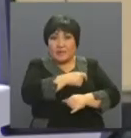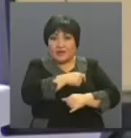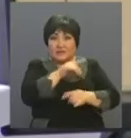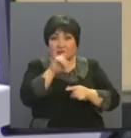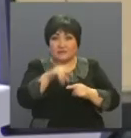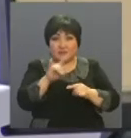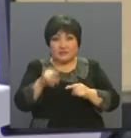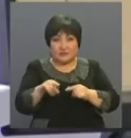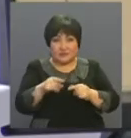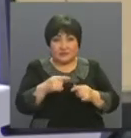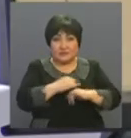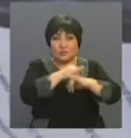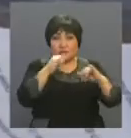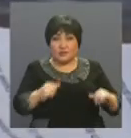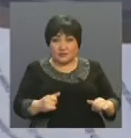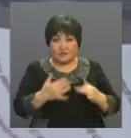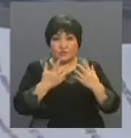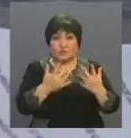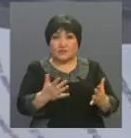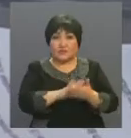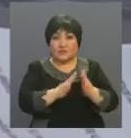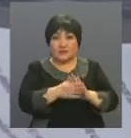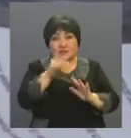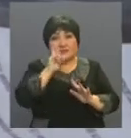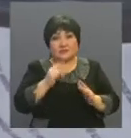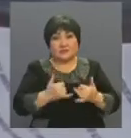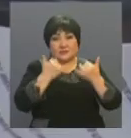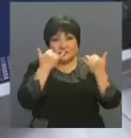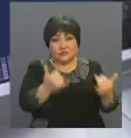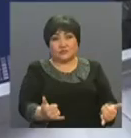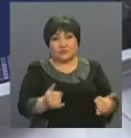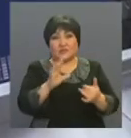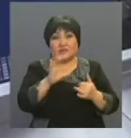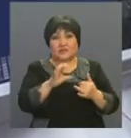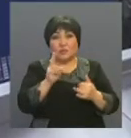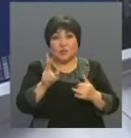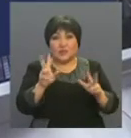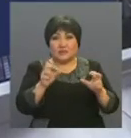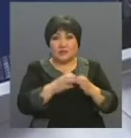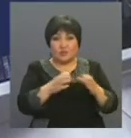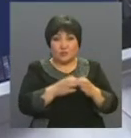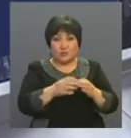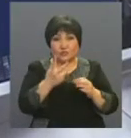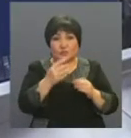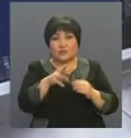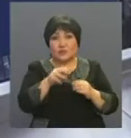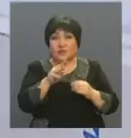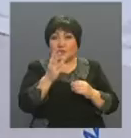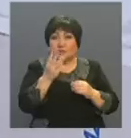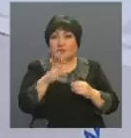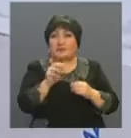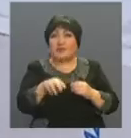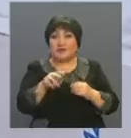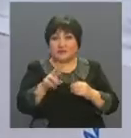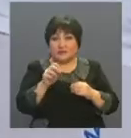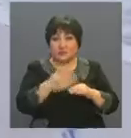көбейген. Тұтынушыларға жайлы жағдай жасау үшін жобаға Самұрық Қазына қоры 4 миллиард теңге бөліпті. Сондай-ақ биыл тәулік бойы жұмыс